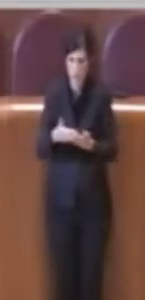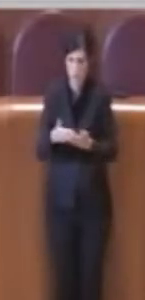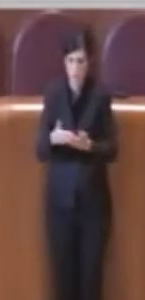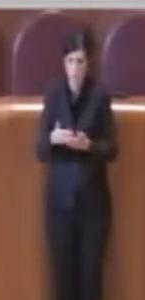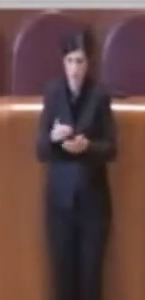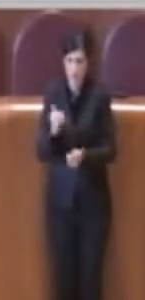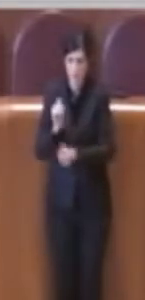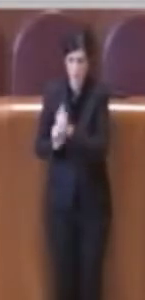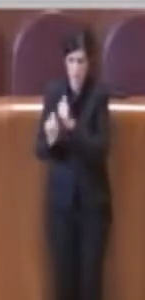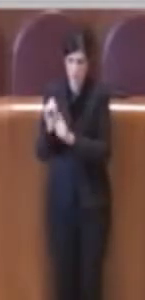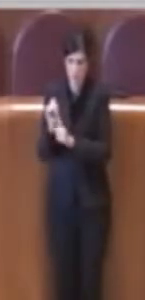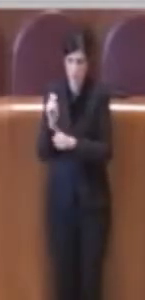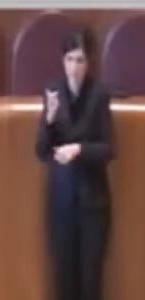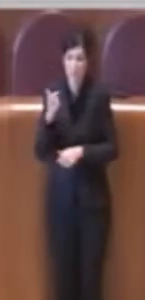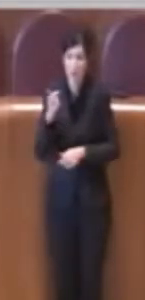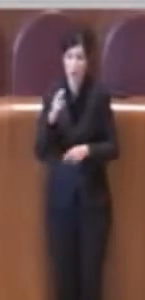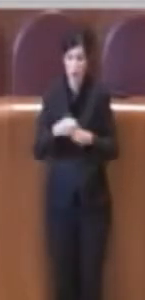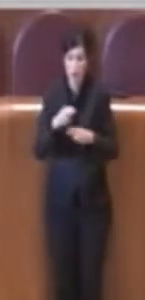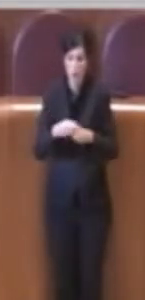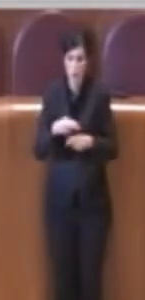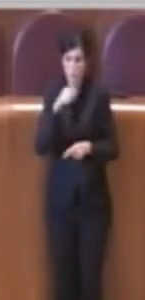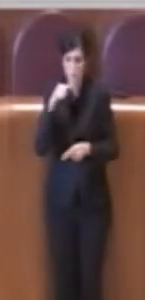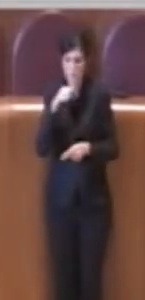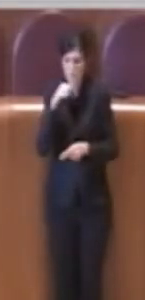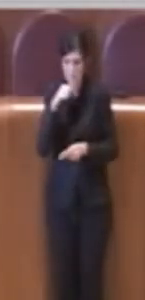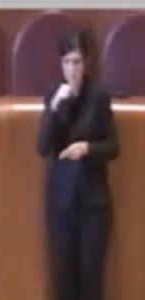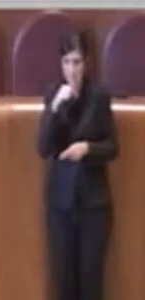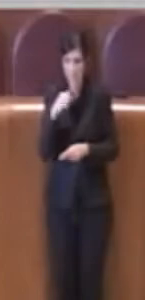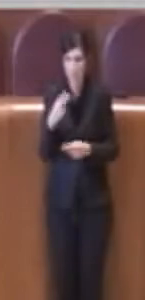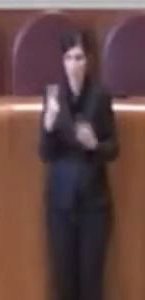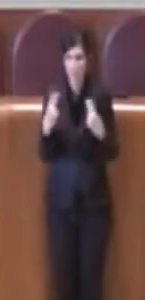deve essere una città più vivibile con meno smog.